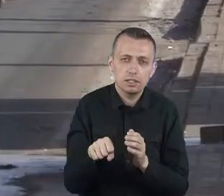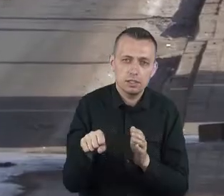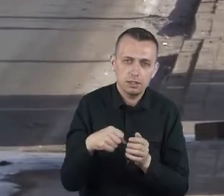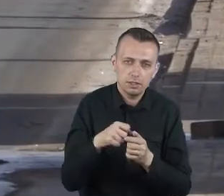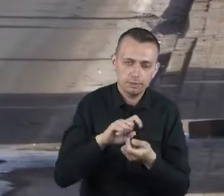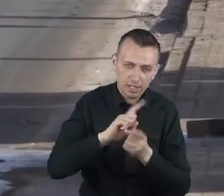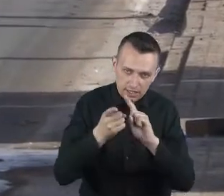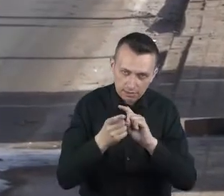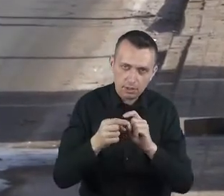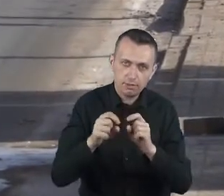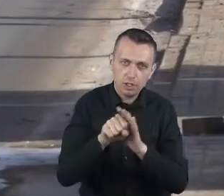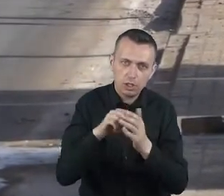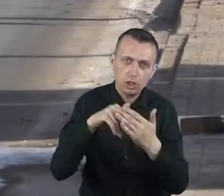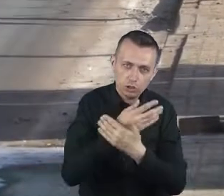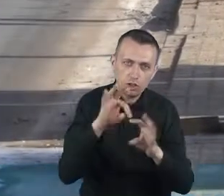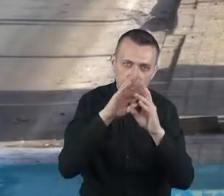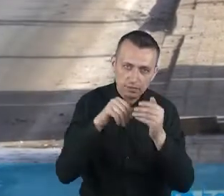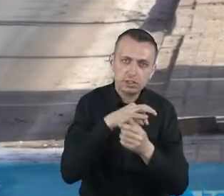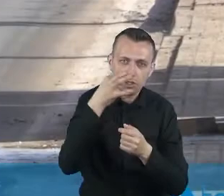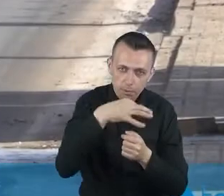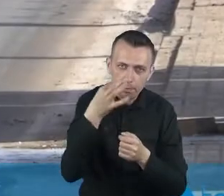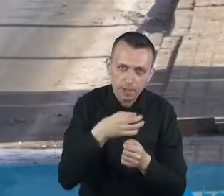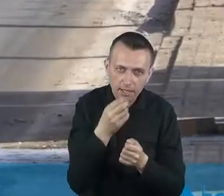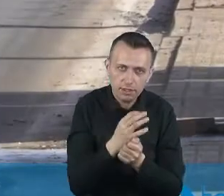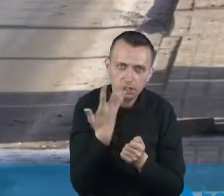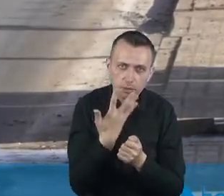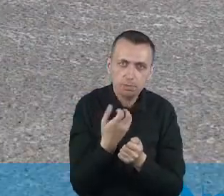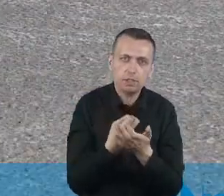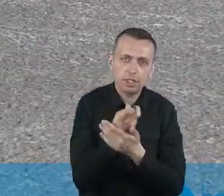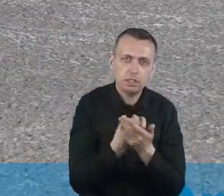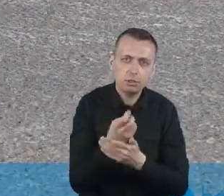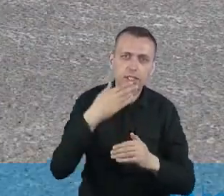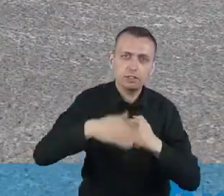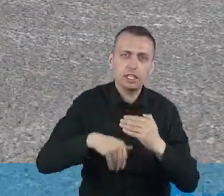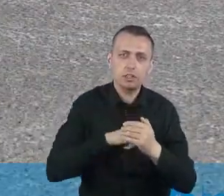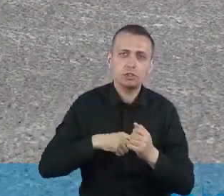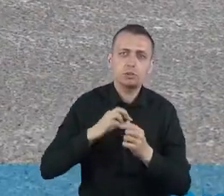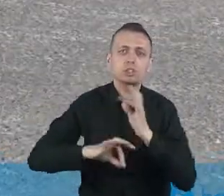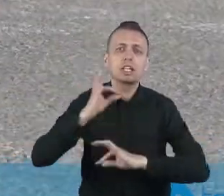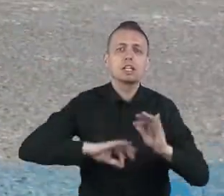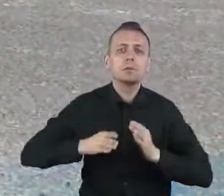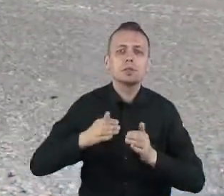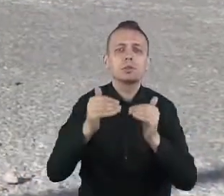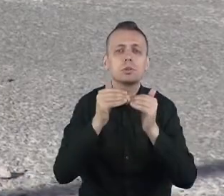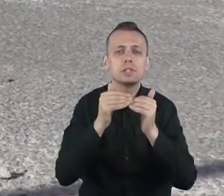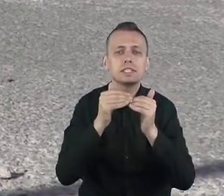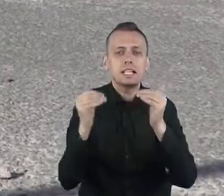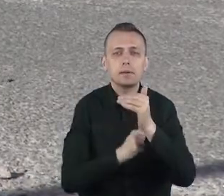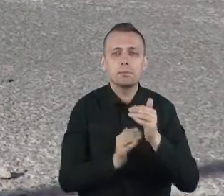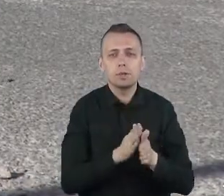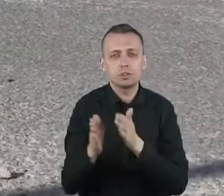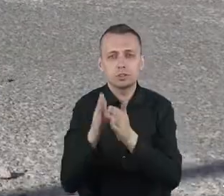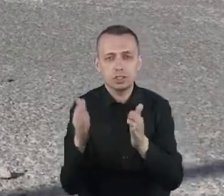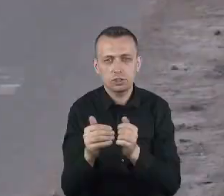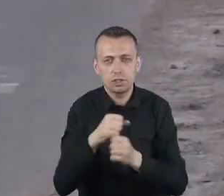kwietnia. 5 grudnia ubiegłego roku zakończył się remont ulicy Podrzecznej. Prace obejmowały położenie nowych chodników oraz równej i